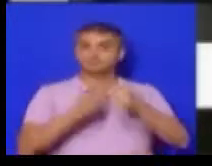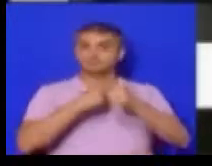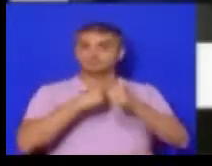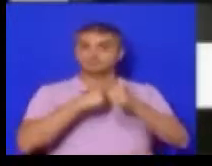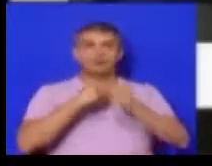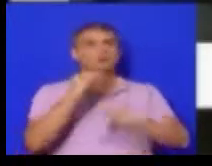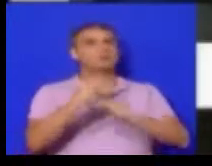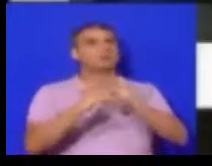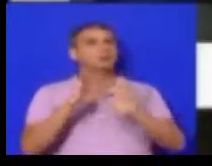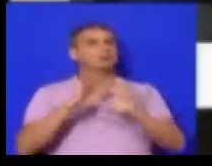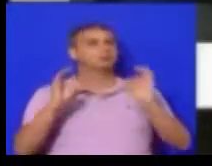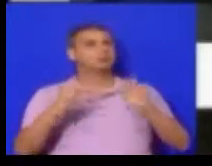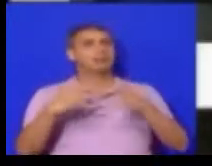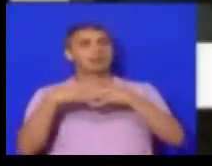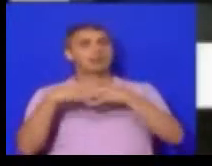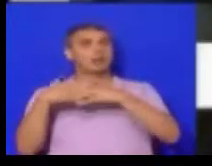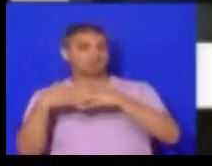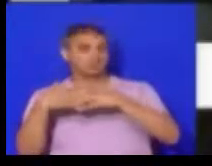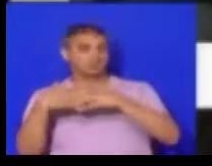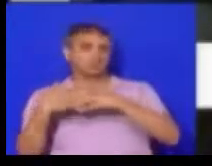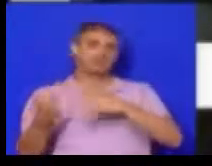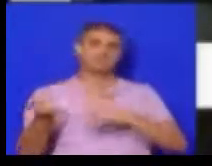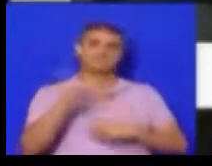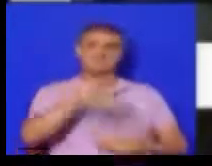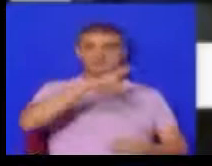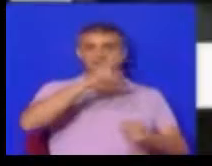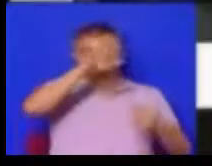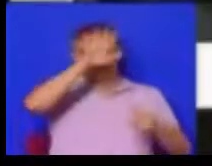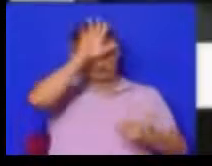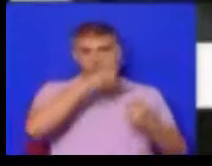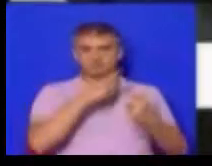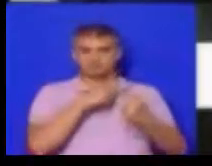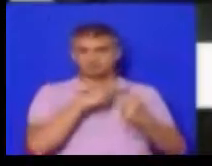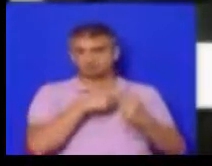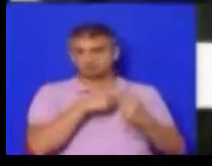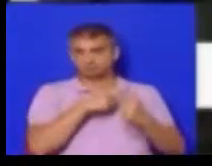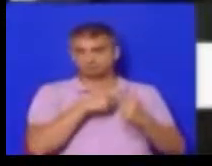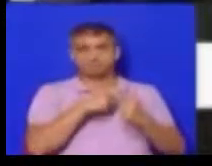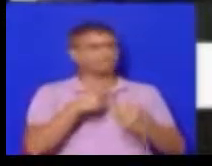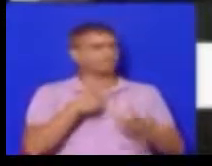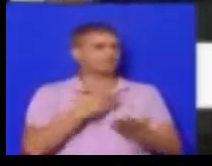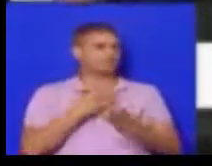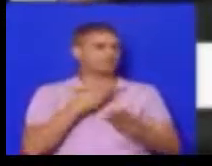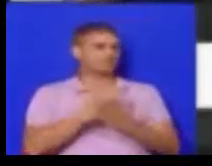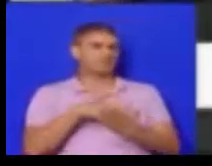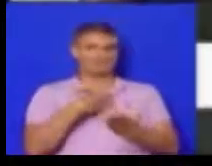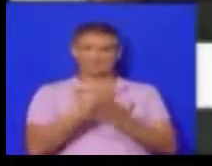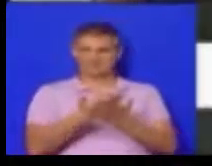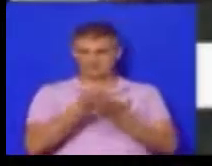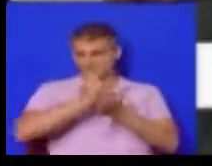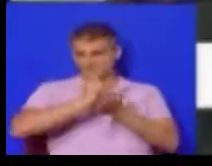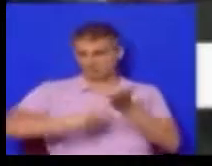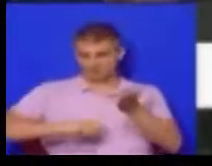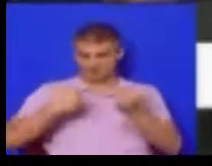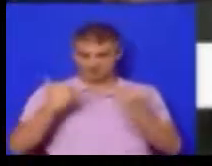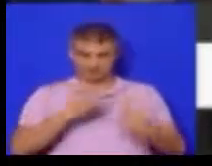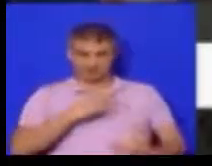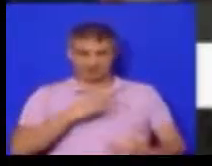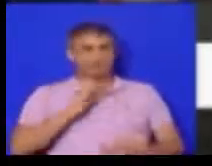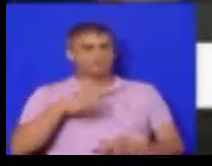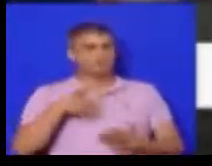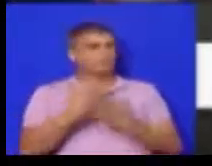התהליך שמתחיל בין ארצות הברית לבין איראן. אני הצעתי בנייר שהזכרת, ואני מציע גם עכשיו,